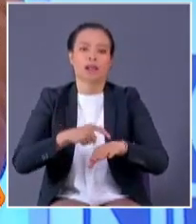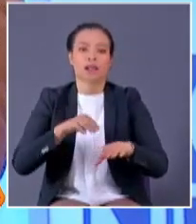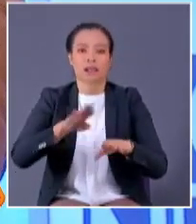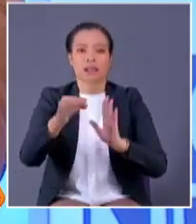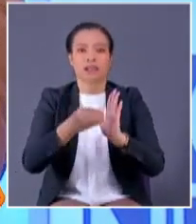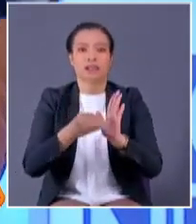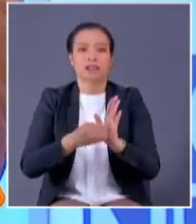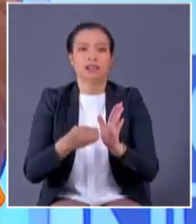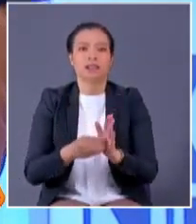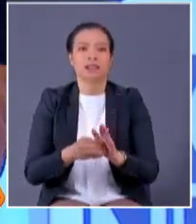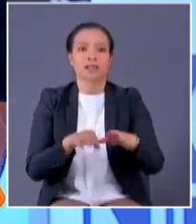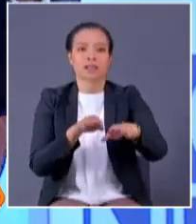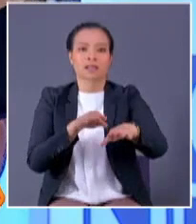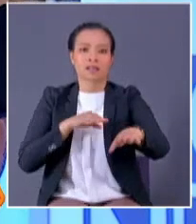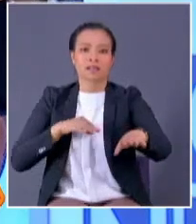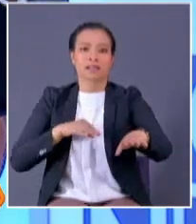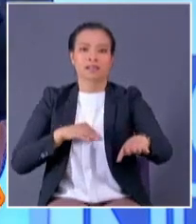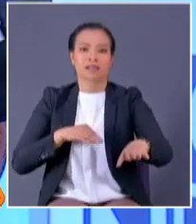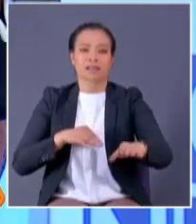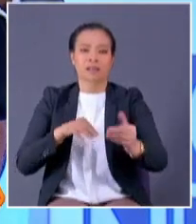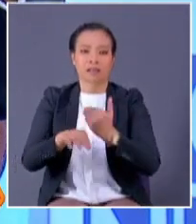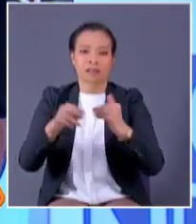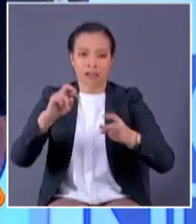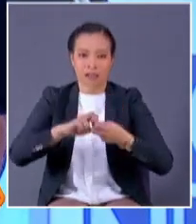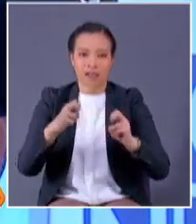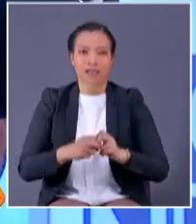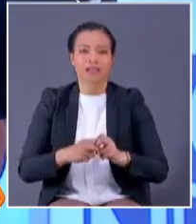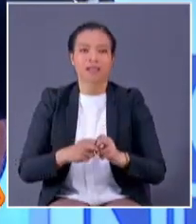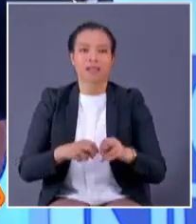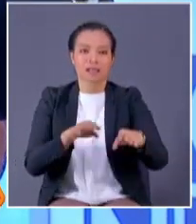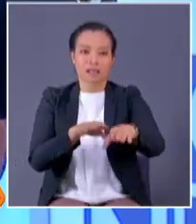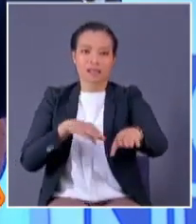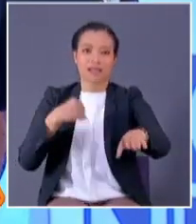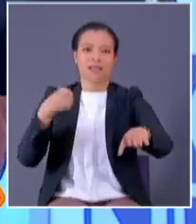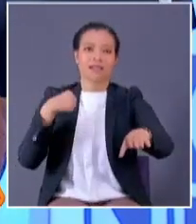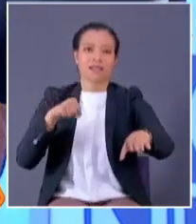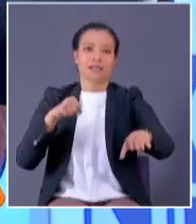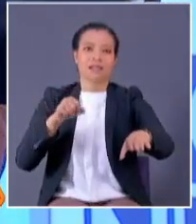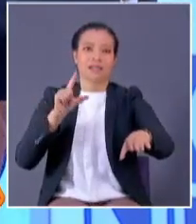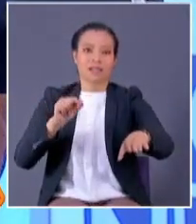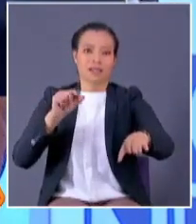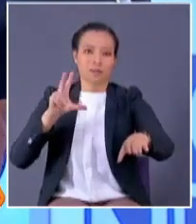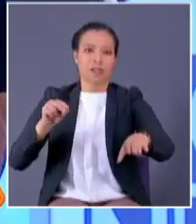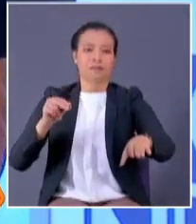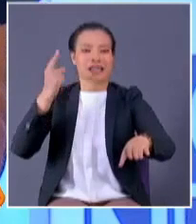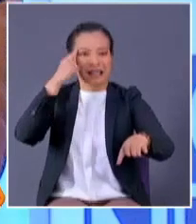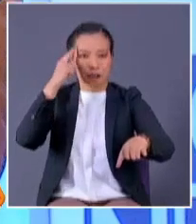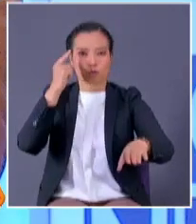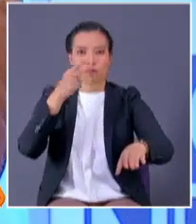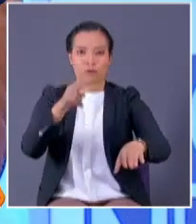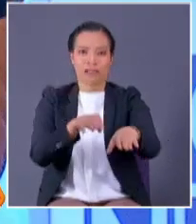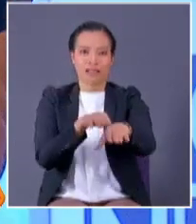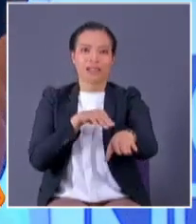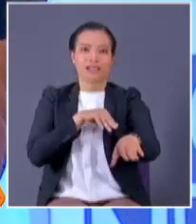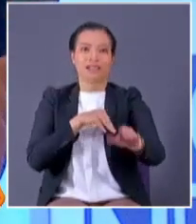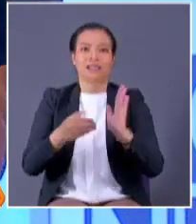พชั้นในเนี่ยจะจอดริมถนนกันหมดนะครับ นี่คือปัญหานะมันไม่ใช่จอดแค่10กิโลนะ20 30กิโลท่านลองคิดดูรถทั้งหมด